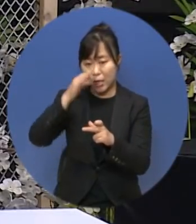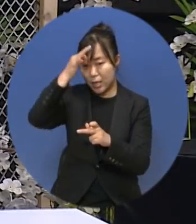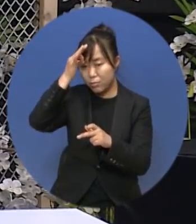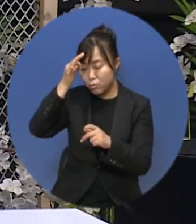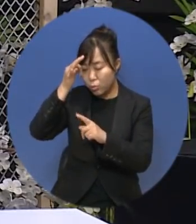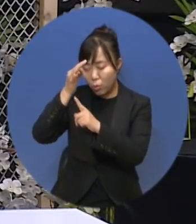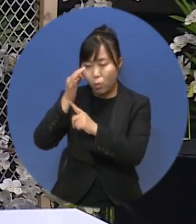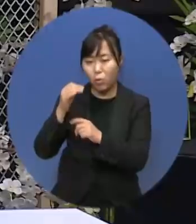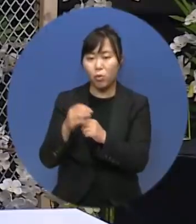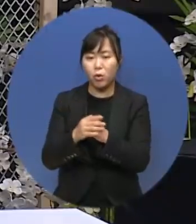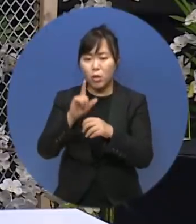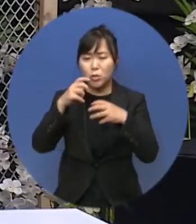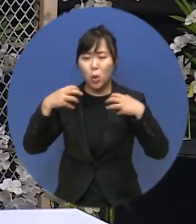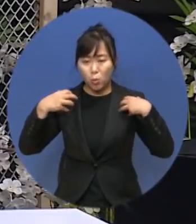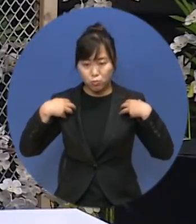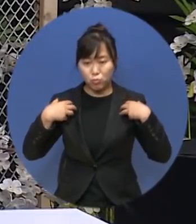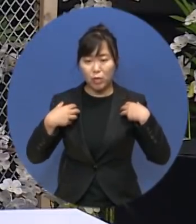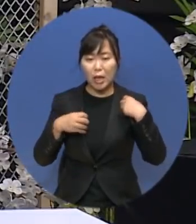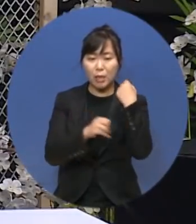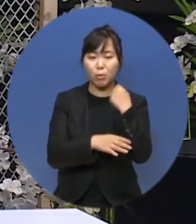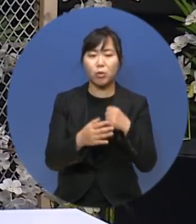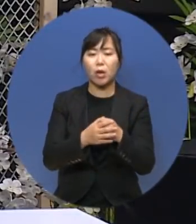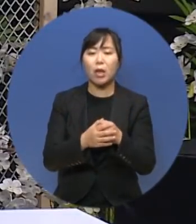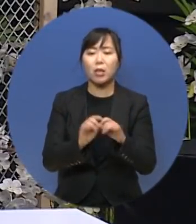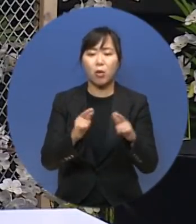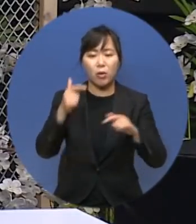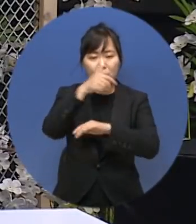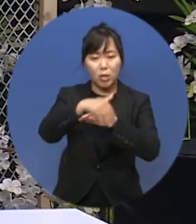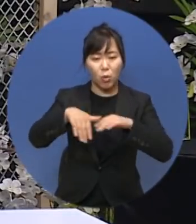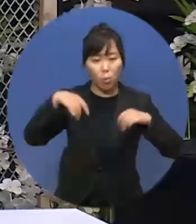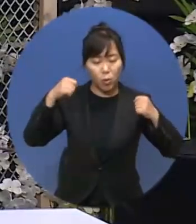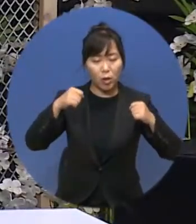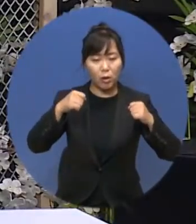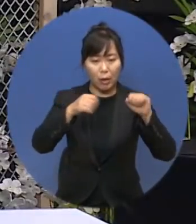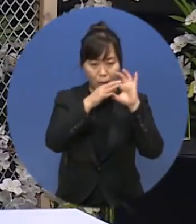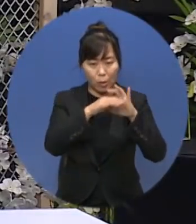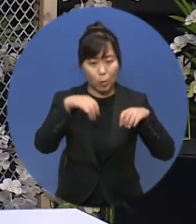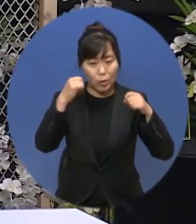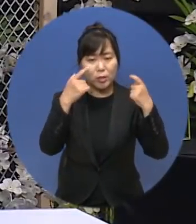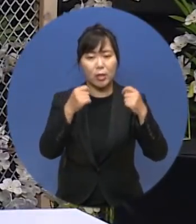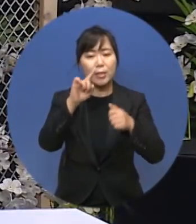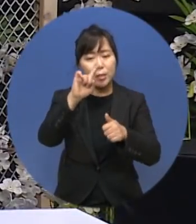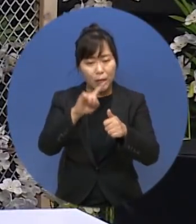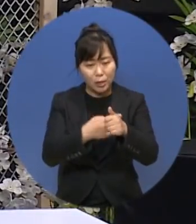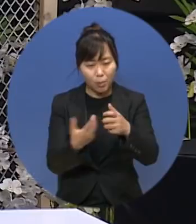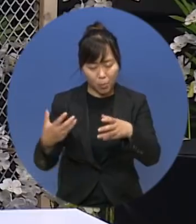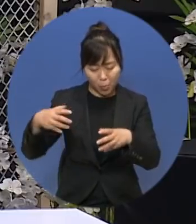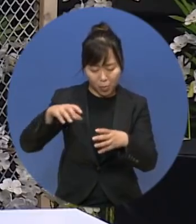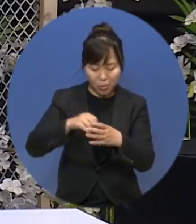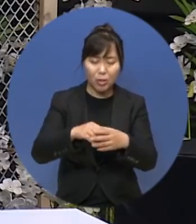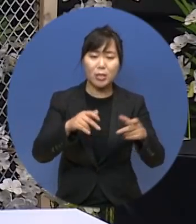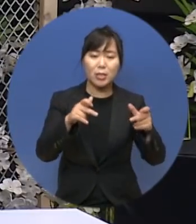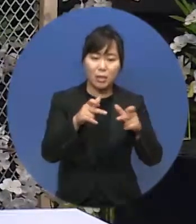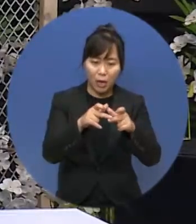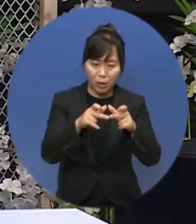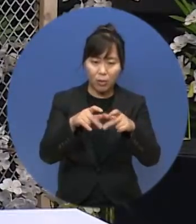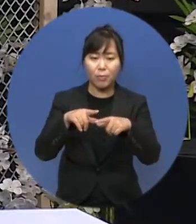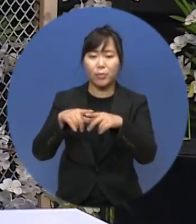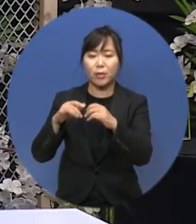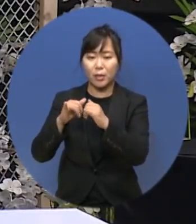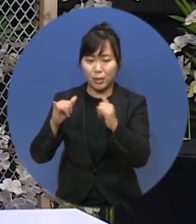예술도 정부 주도로 각종 기획 공연, 상설 공연 등에 자연스럽게 포함시켜서